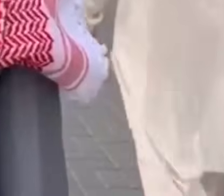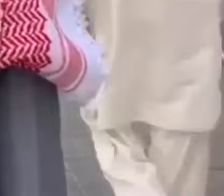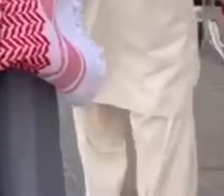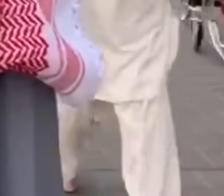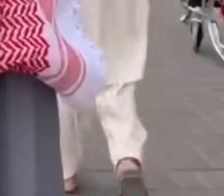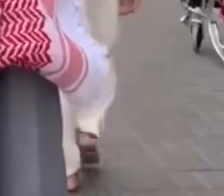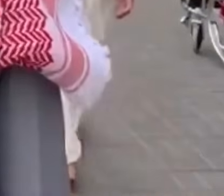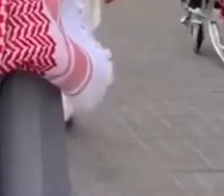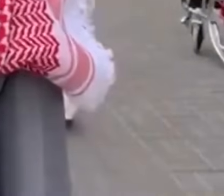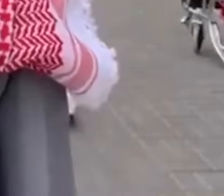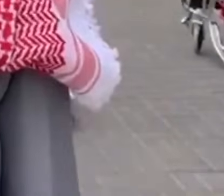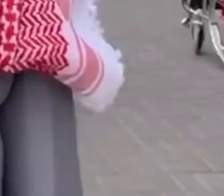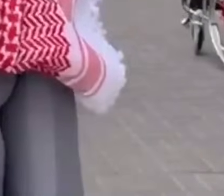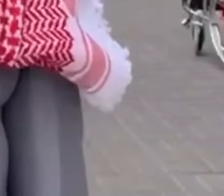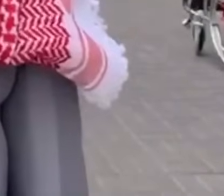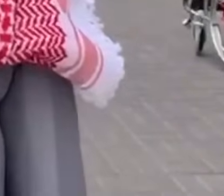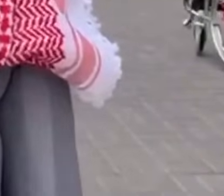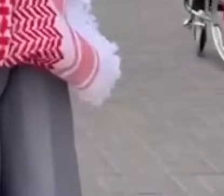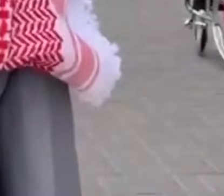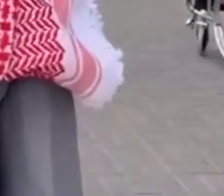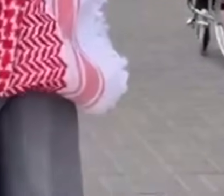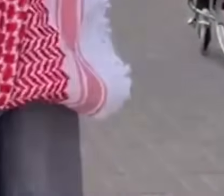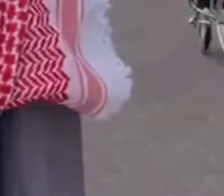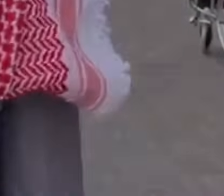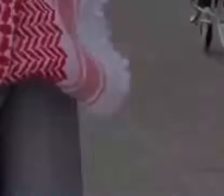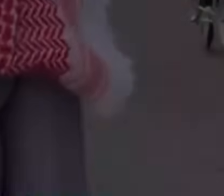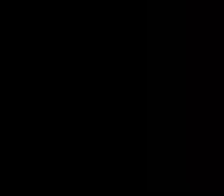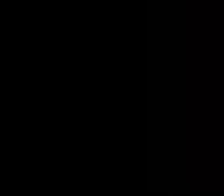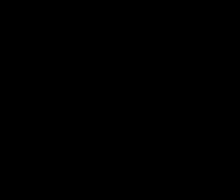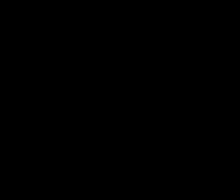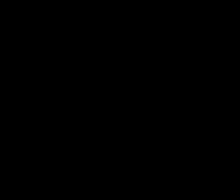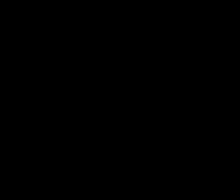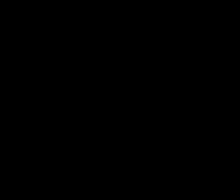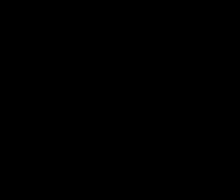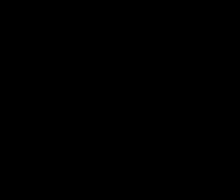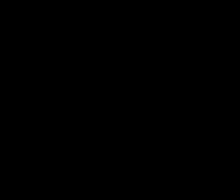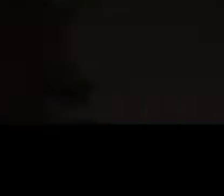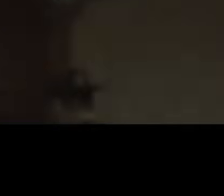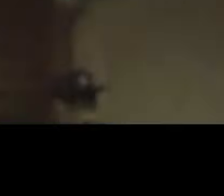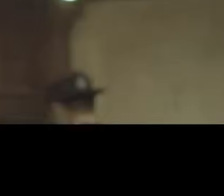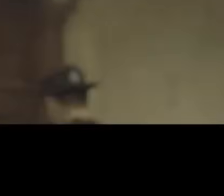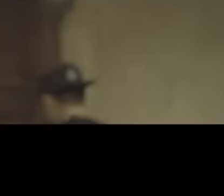jamaah yang hadir. Assalamualaikum warahmatullahi wabarakatuh.